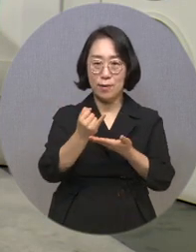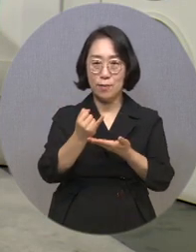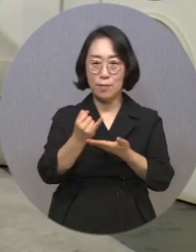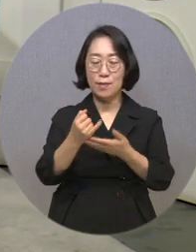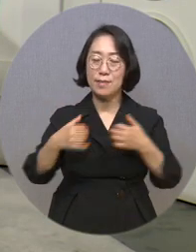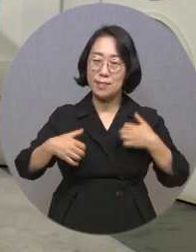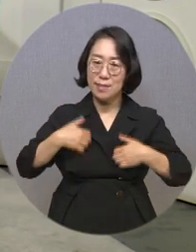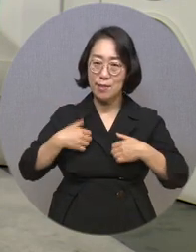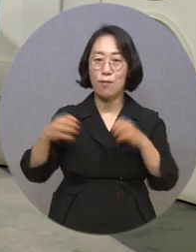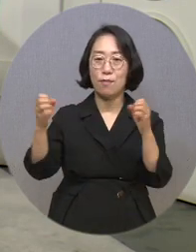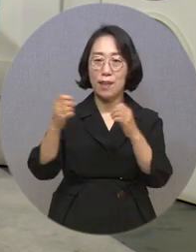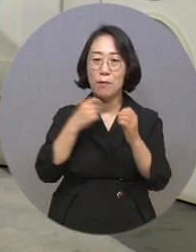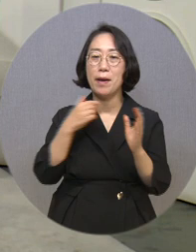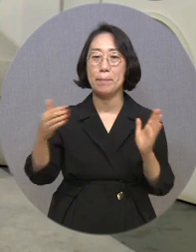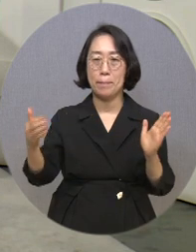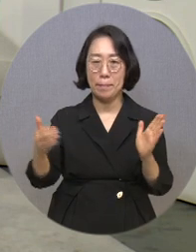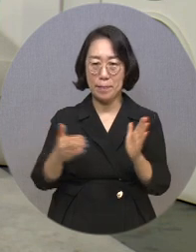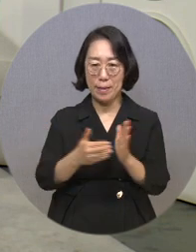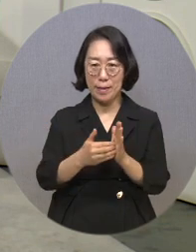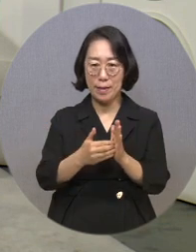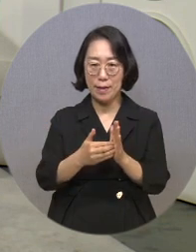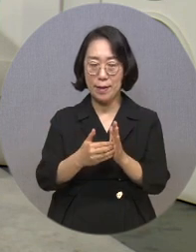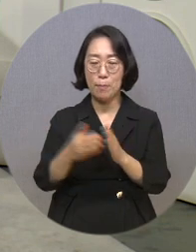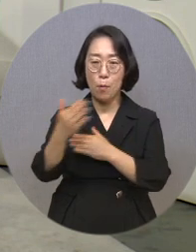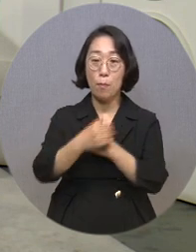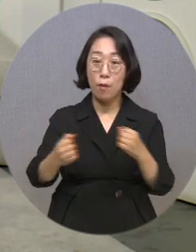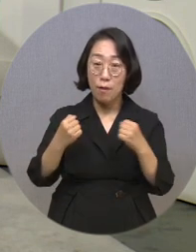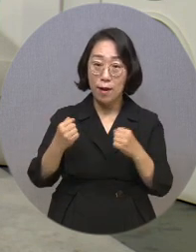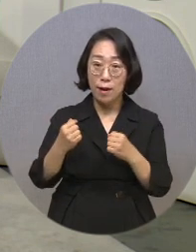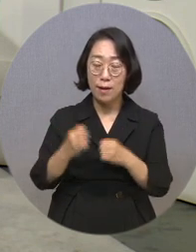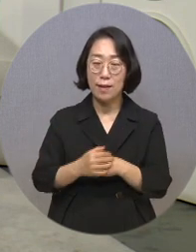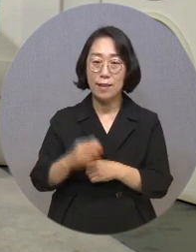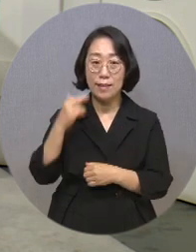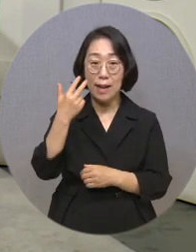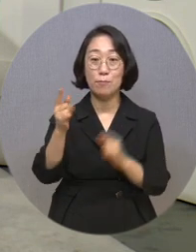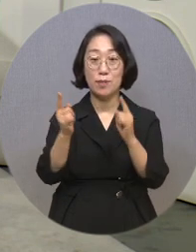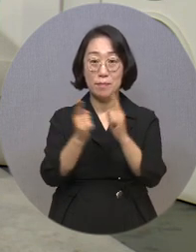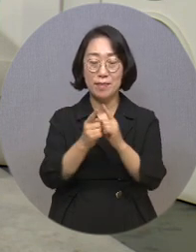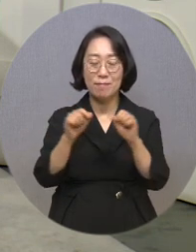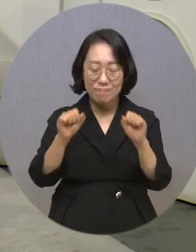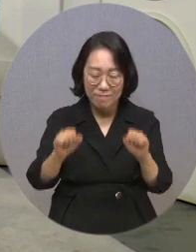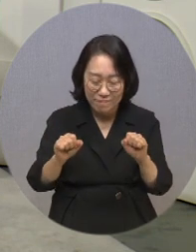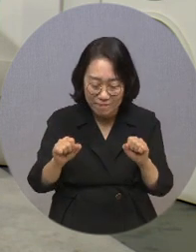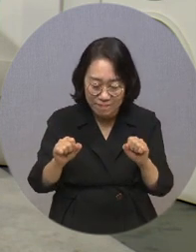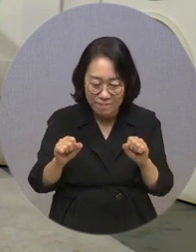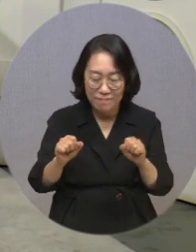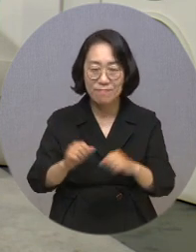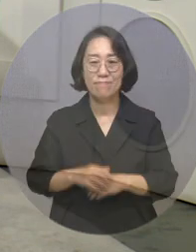재밌는 얘기를 들어봤습니다. 건강하시고 다음 주에 또 뵙겠습니다. 감사합니다.